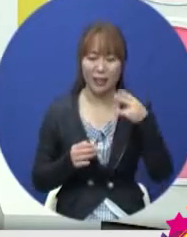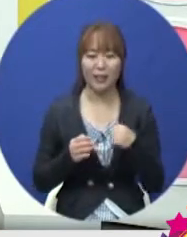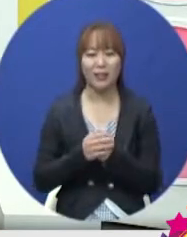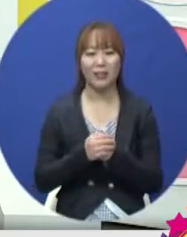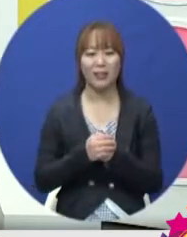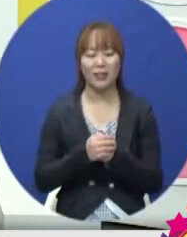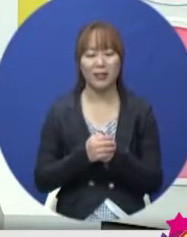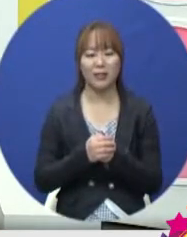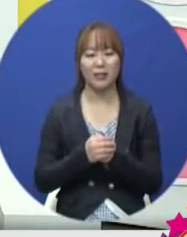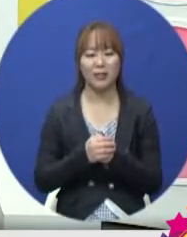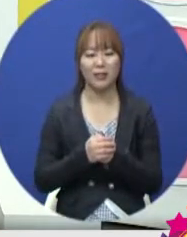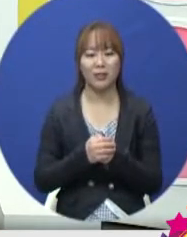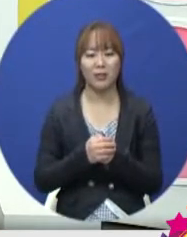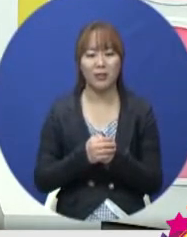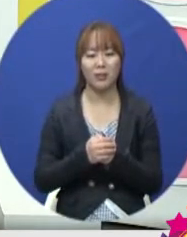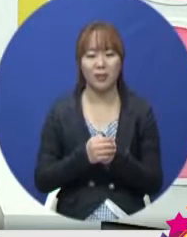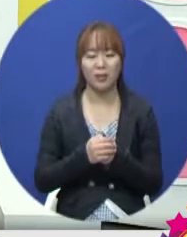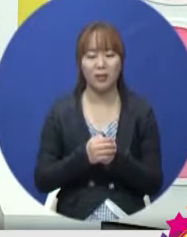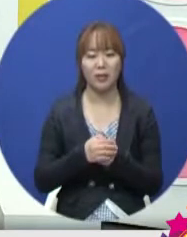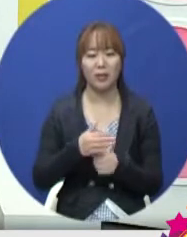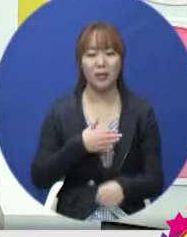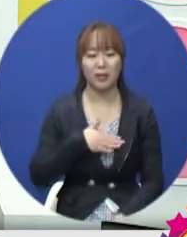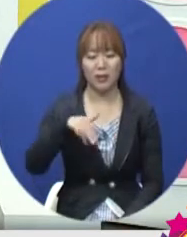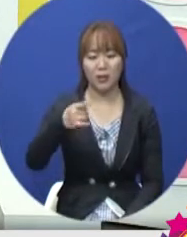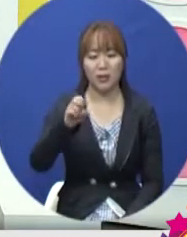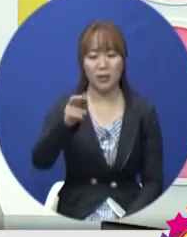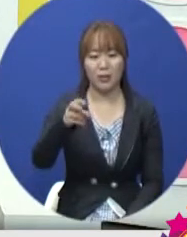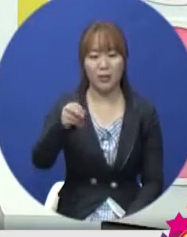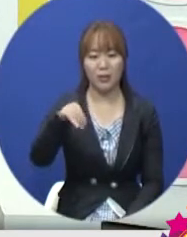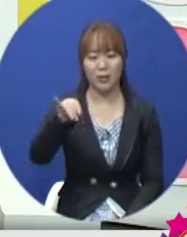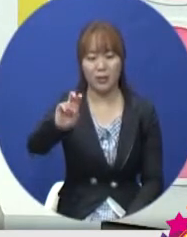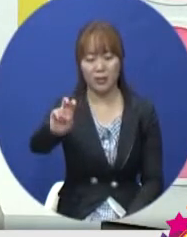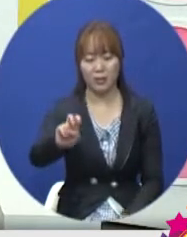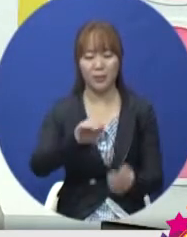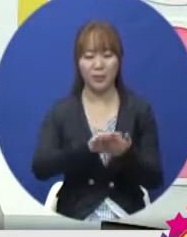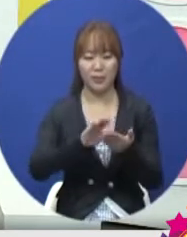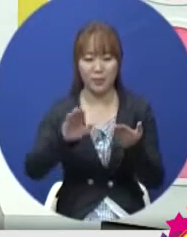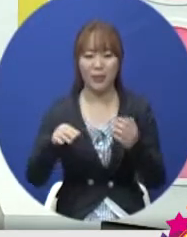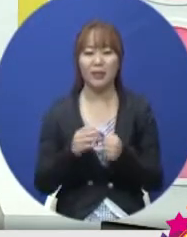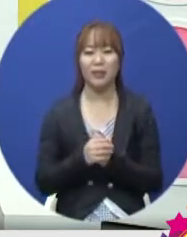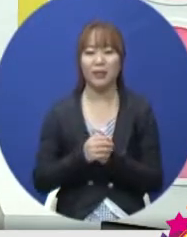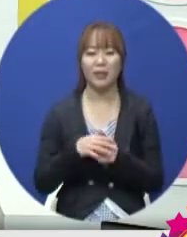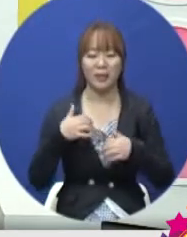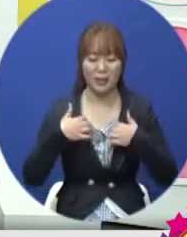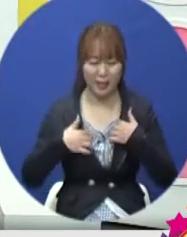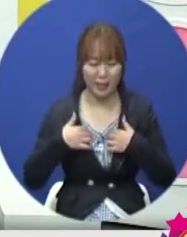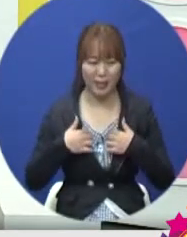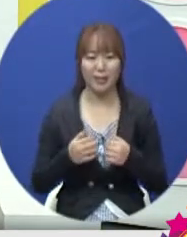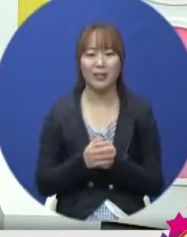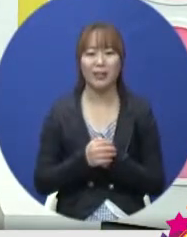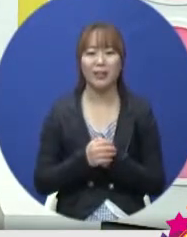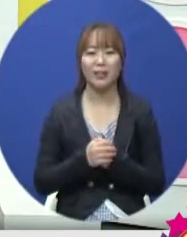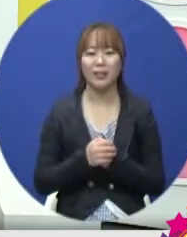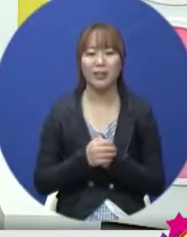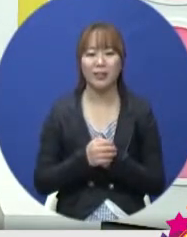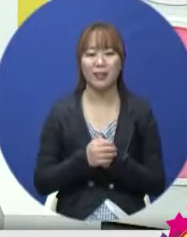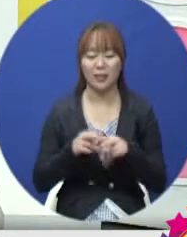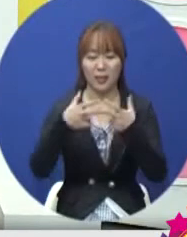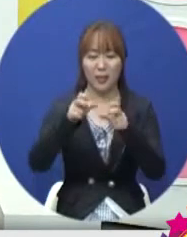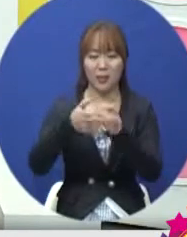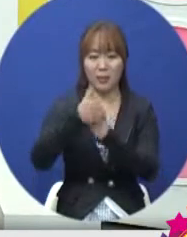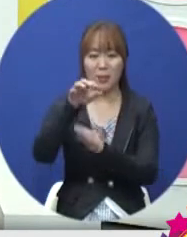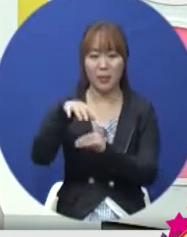전... 응. 조영심. 저는 조영심입니다. 네, 네, 어머니. 반갑습니다.